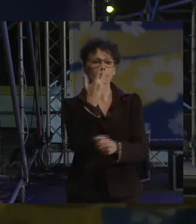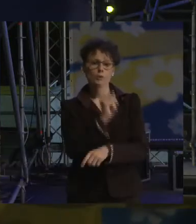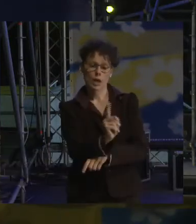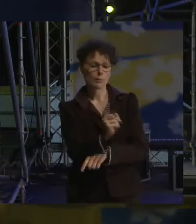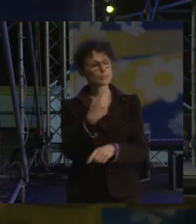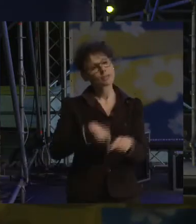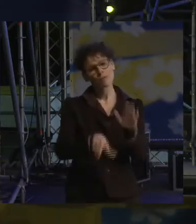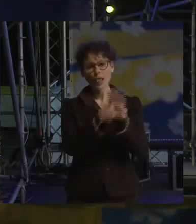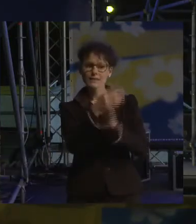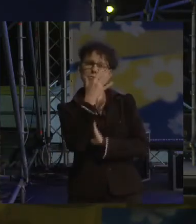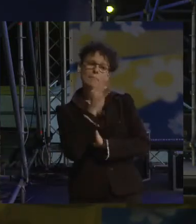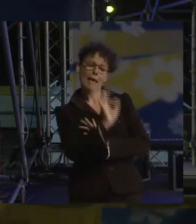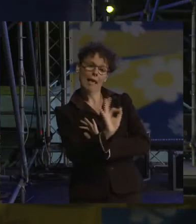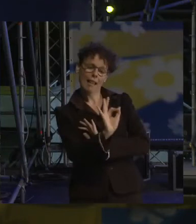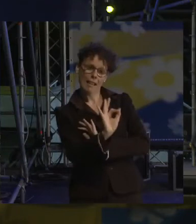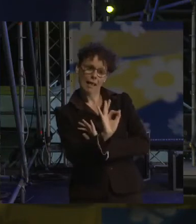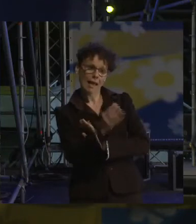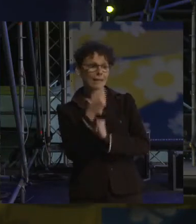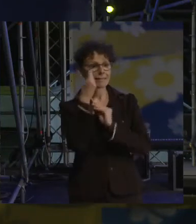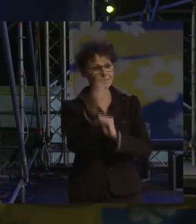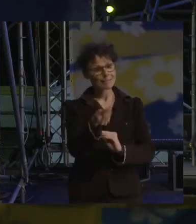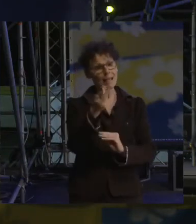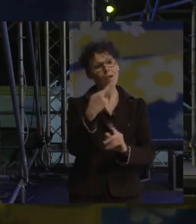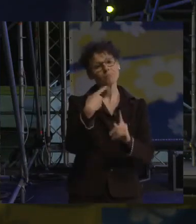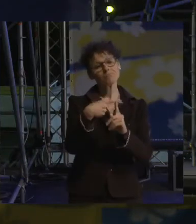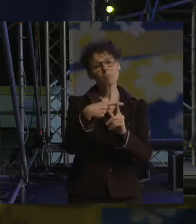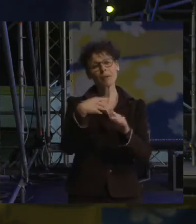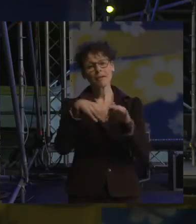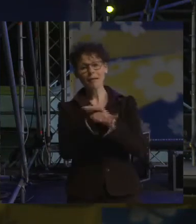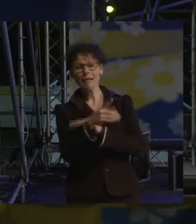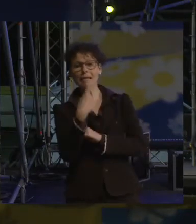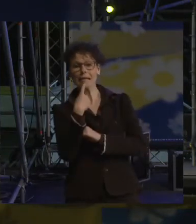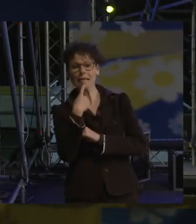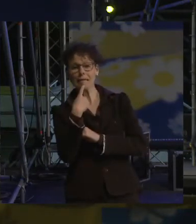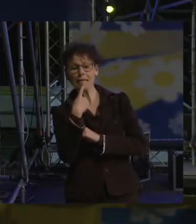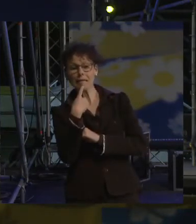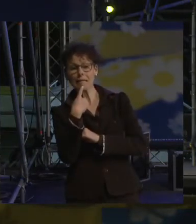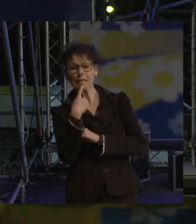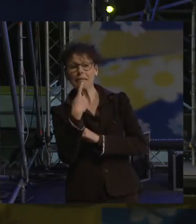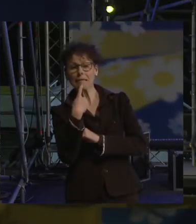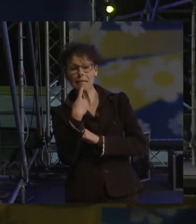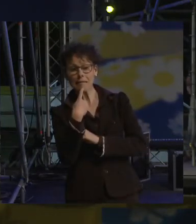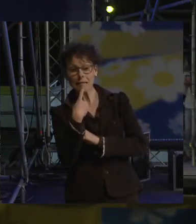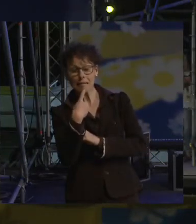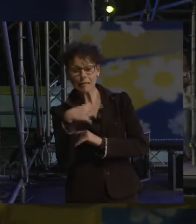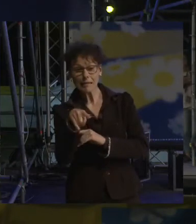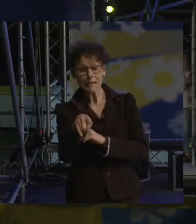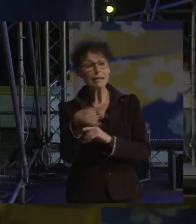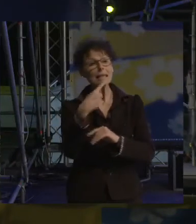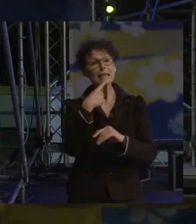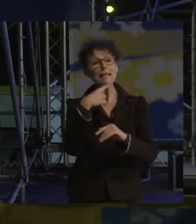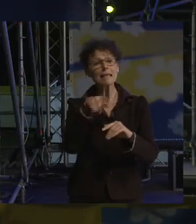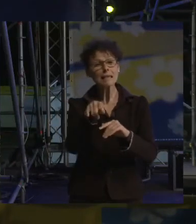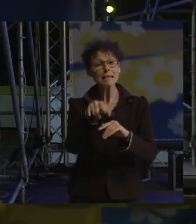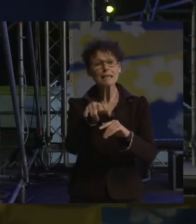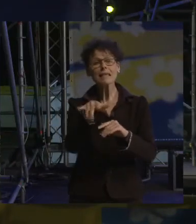perché era vantaggio di chi non poteva dare dei soldi non era per le lobby non era per le banche era vantaggio del tessuto dall'aver